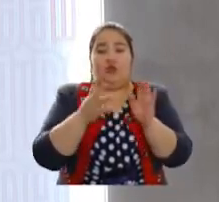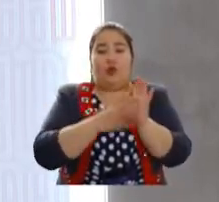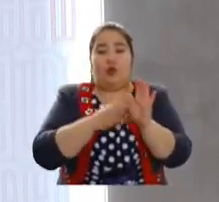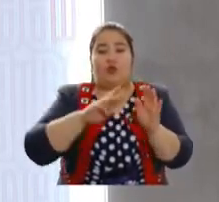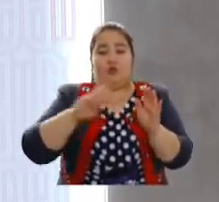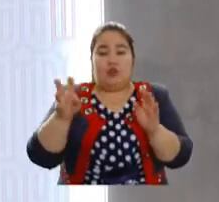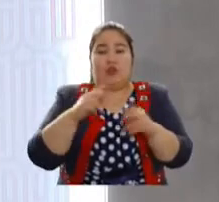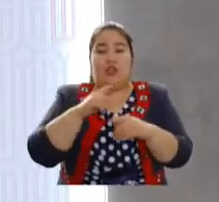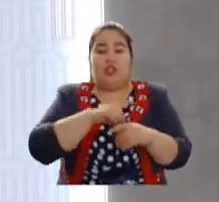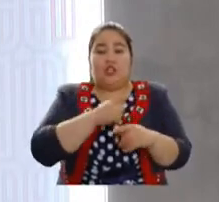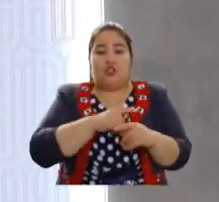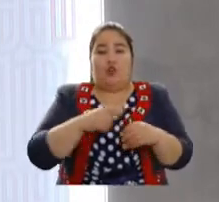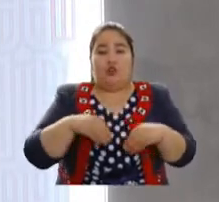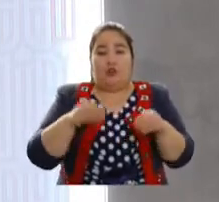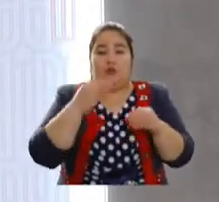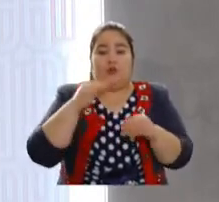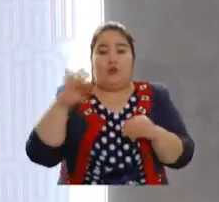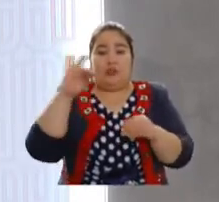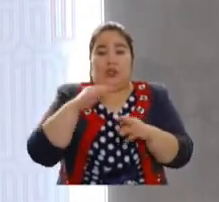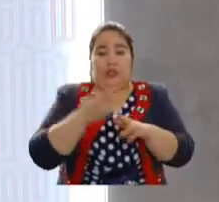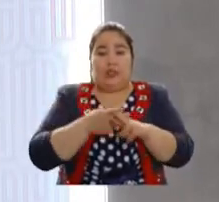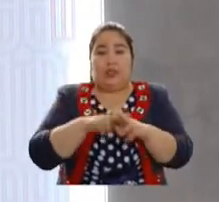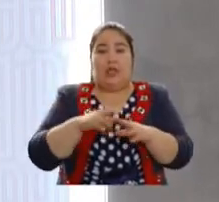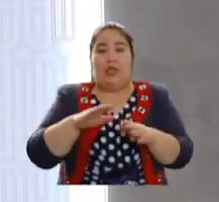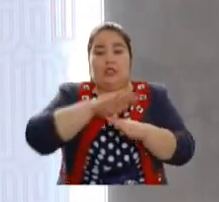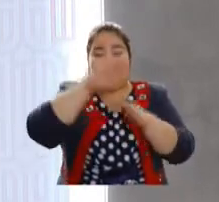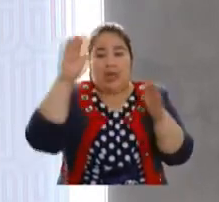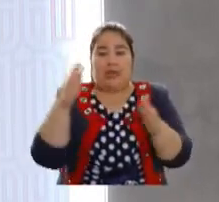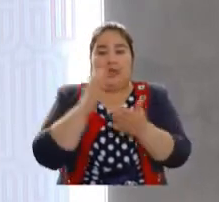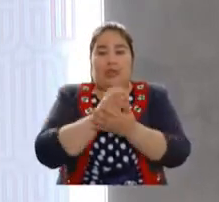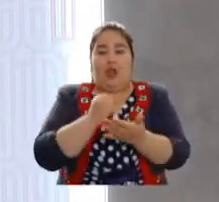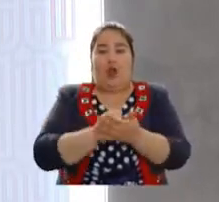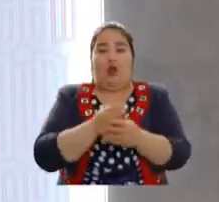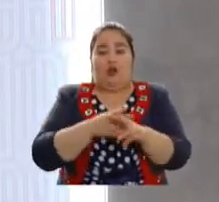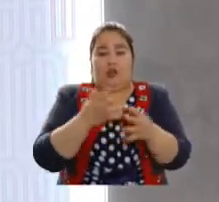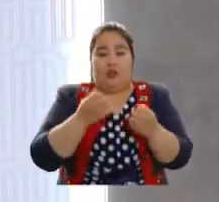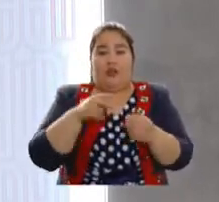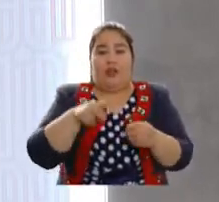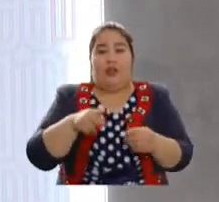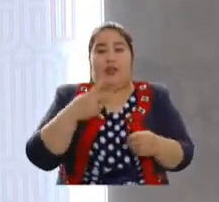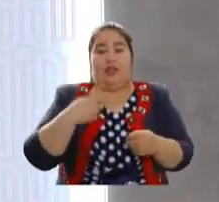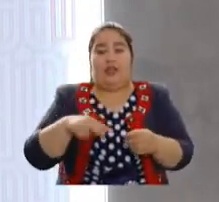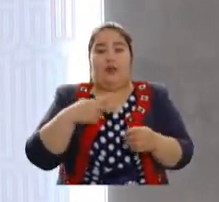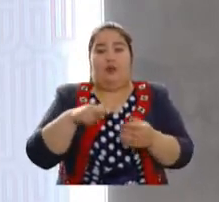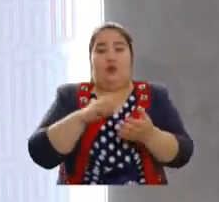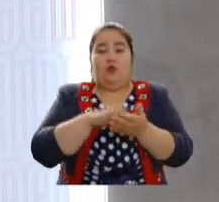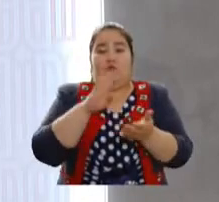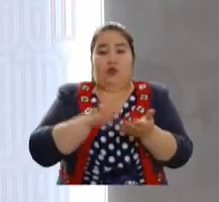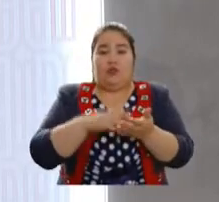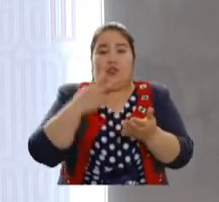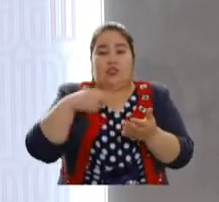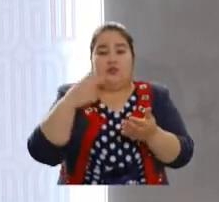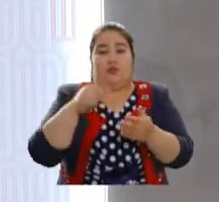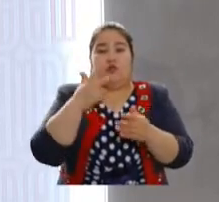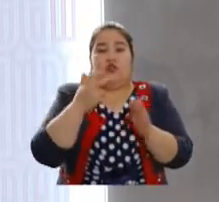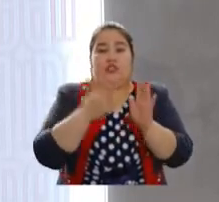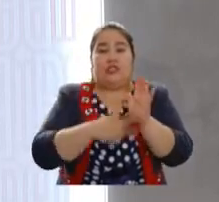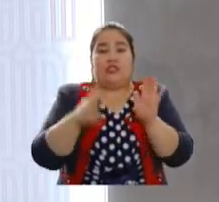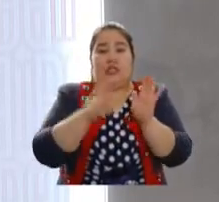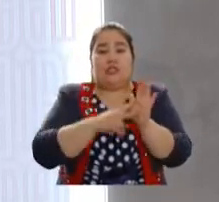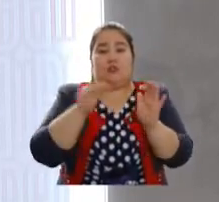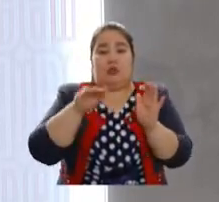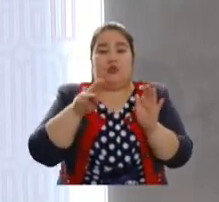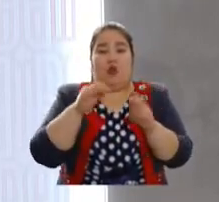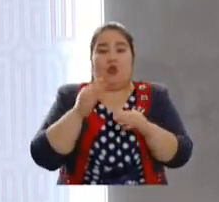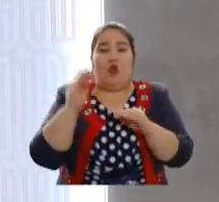63,9 million tonna qishloq xo'jaligi mahsulotlari zaxiraga olinadi. Bu esa 2019 yilga nisbatan